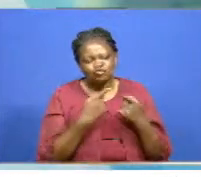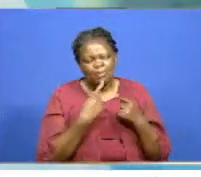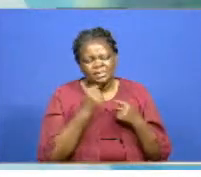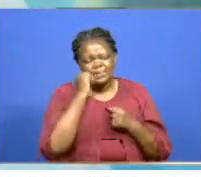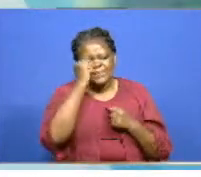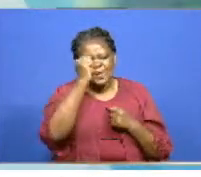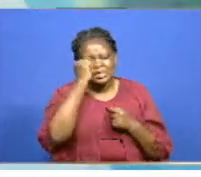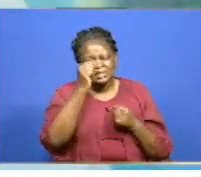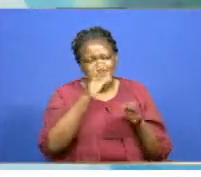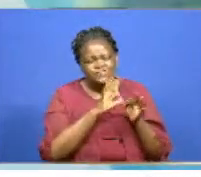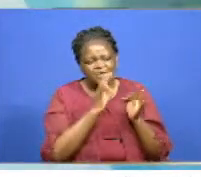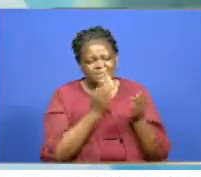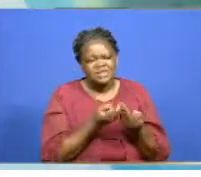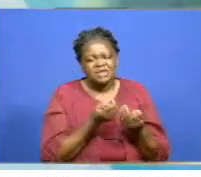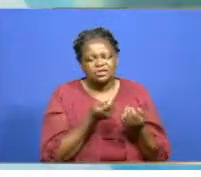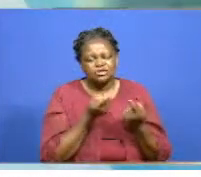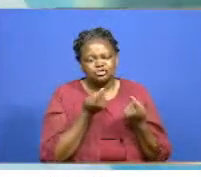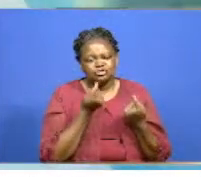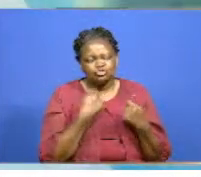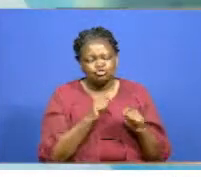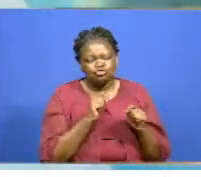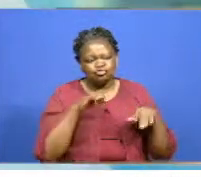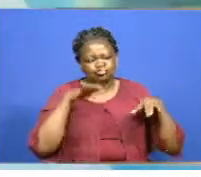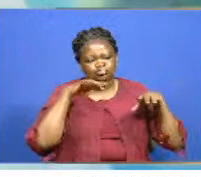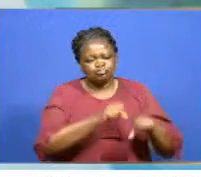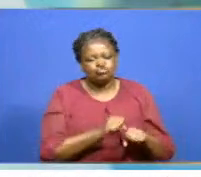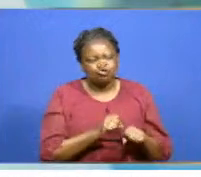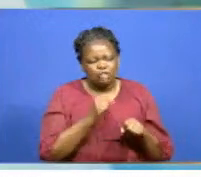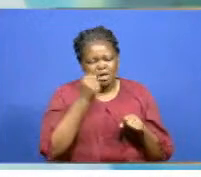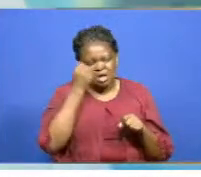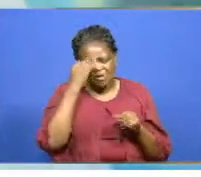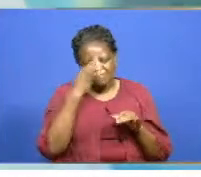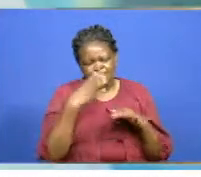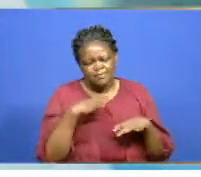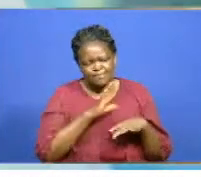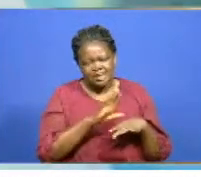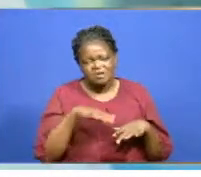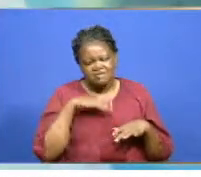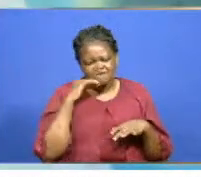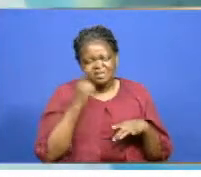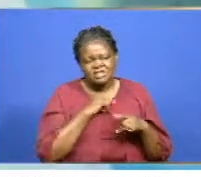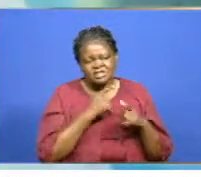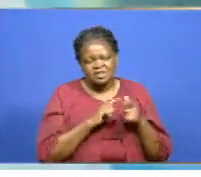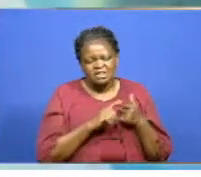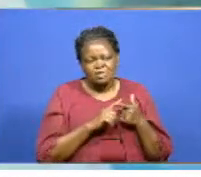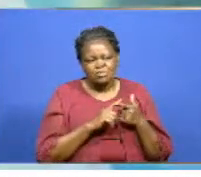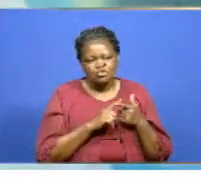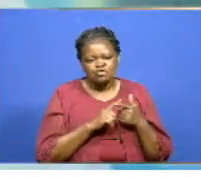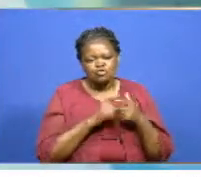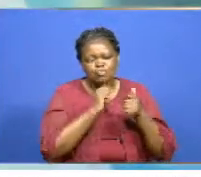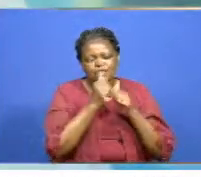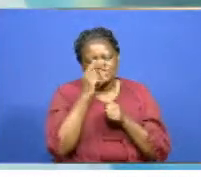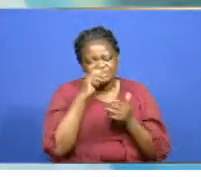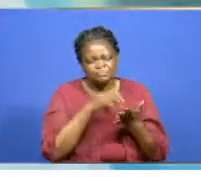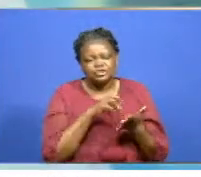za pengine familia kujaribu kurithi, ikiwa mtoa alifariki basi wanajaribu kuwania kile